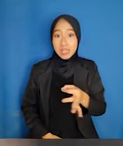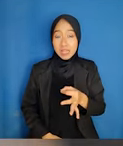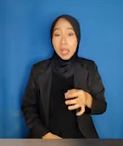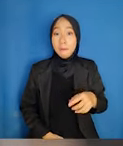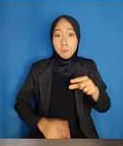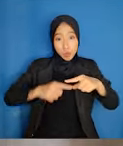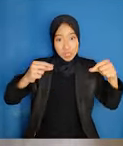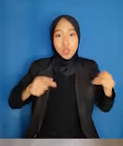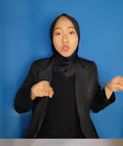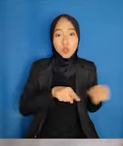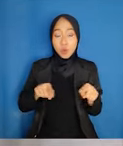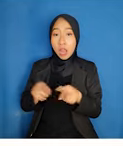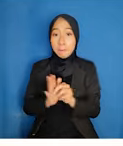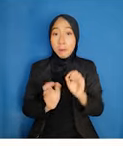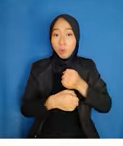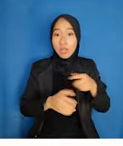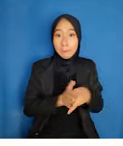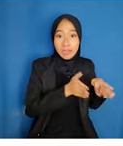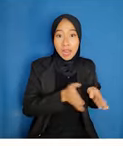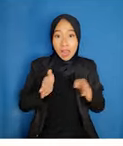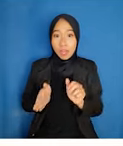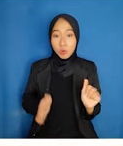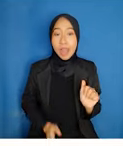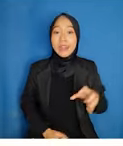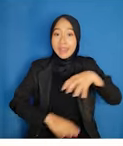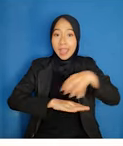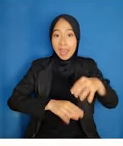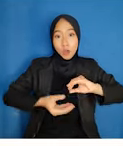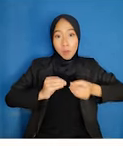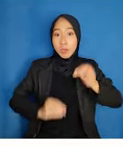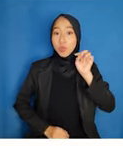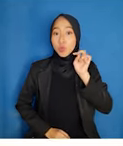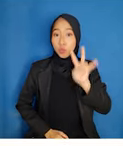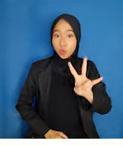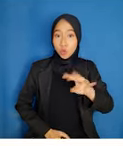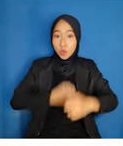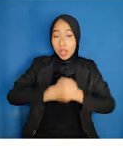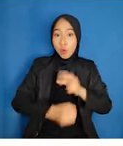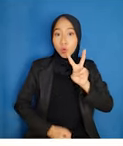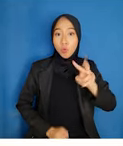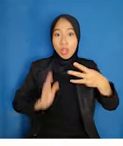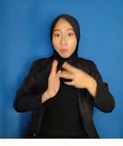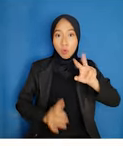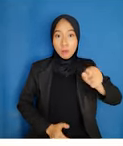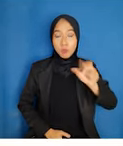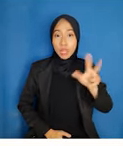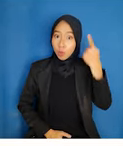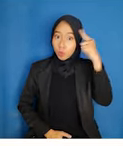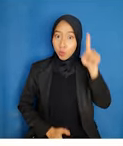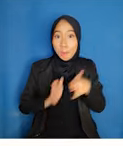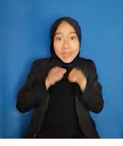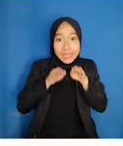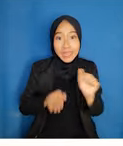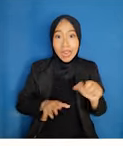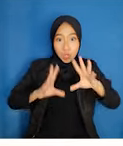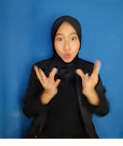ada peraturan daerah nomor 7 tahun 2023, di dalamnya itu memuat terkait dengan pendidikan inklusi di sekolah,